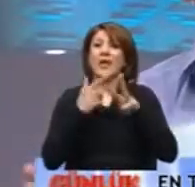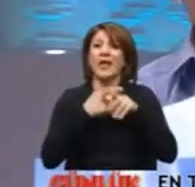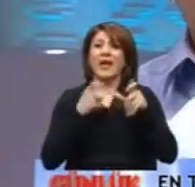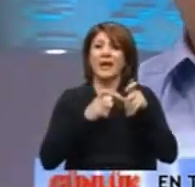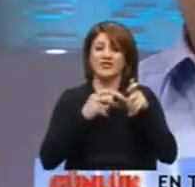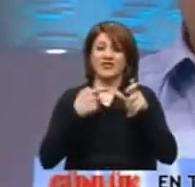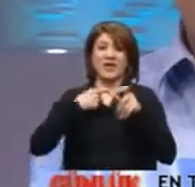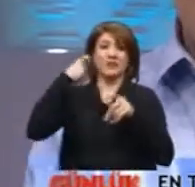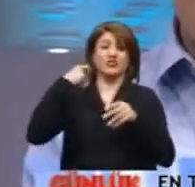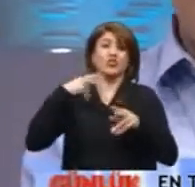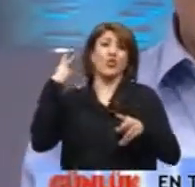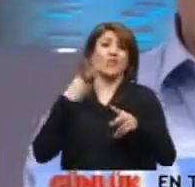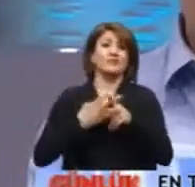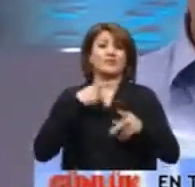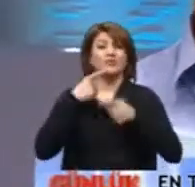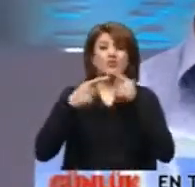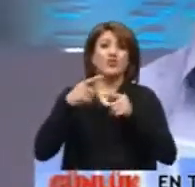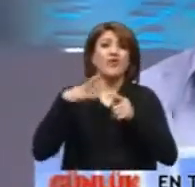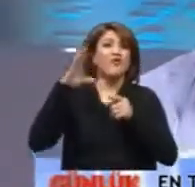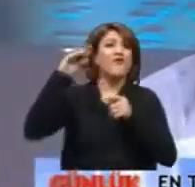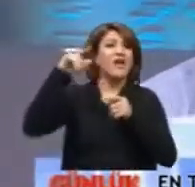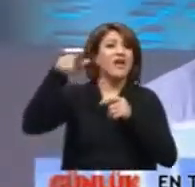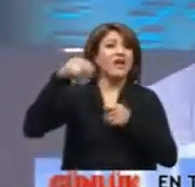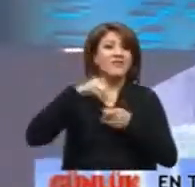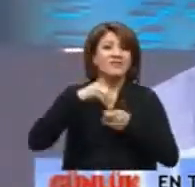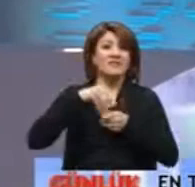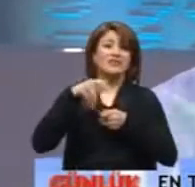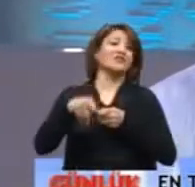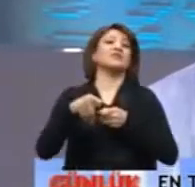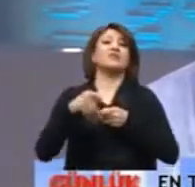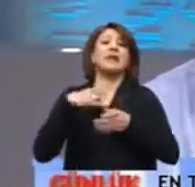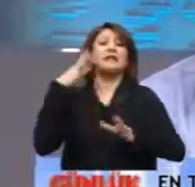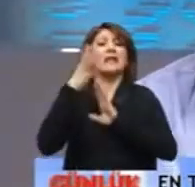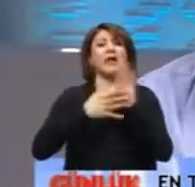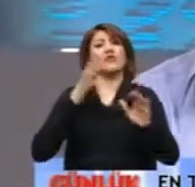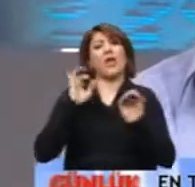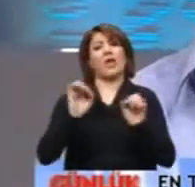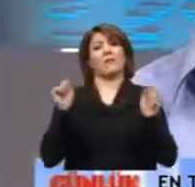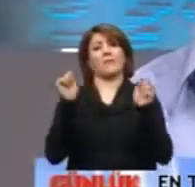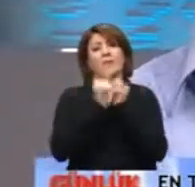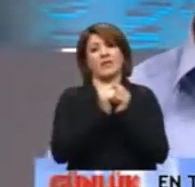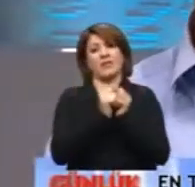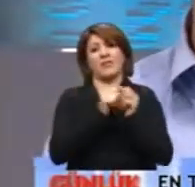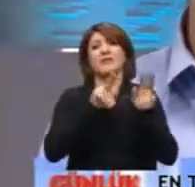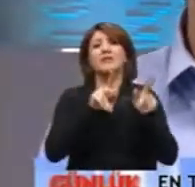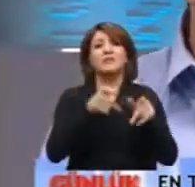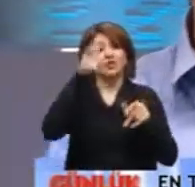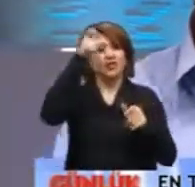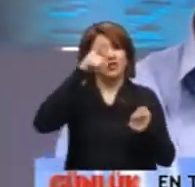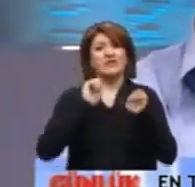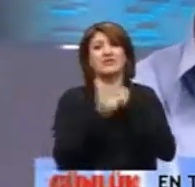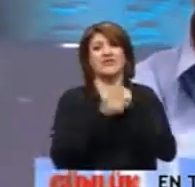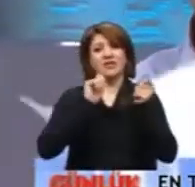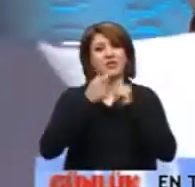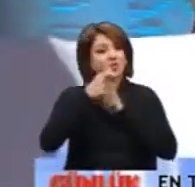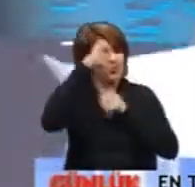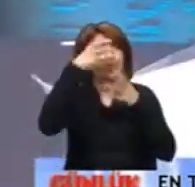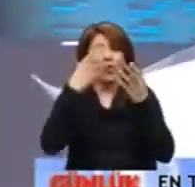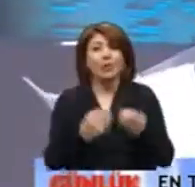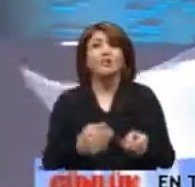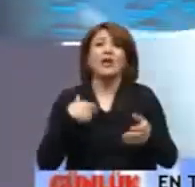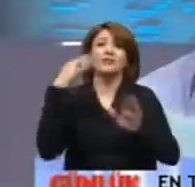Bir de Fenerbahçeli eski Metin Diyedim vardı. Onlar hep bir tercüman ihtiyacı olduğunu söylerdik Türkçe'ye çevirmesine. Türkçe olduğu halde